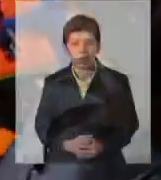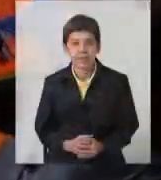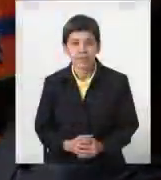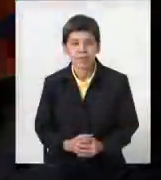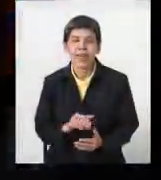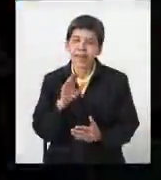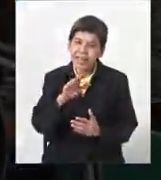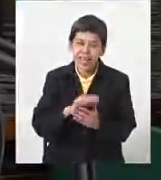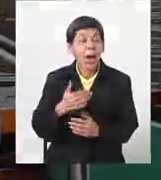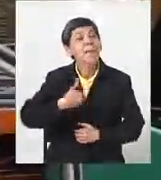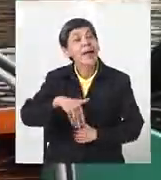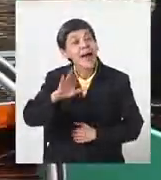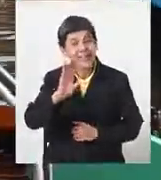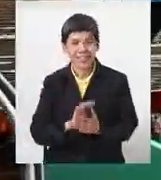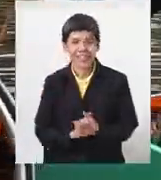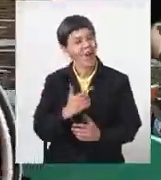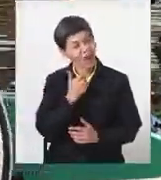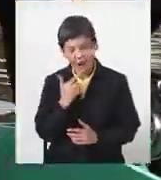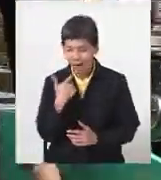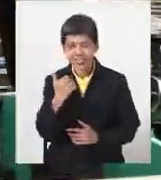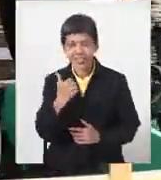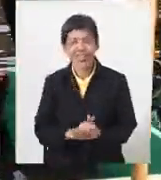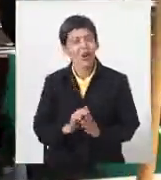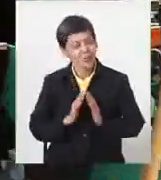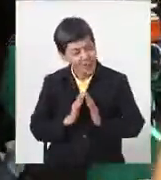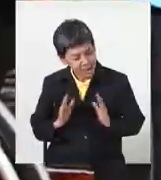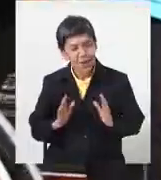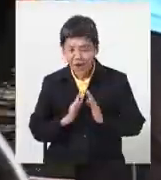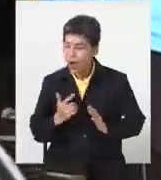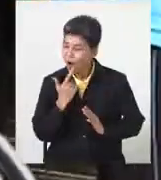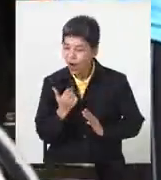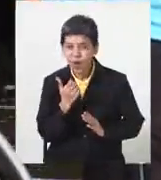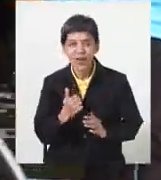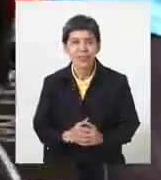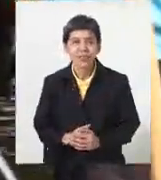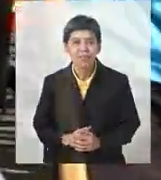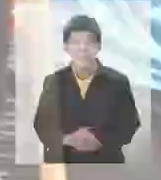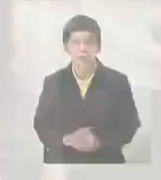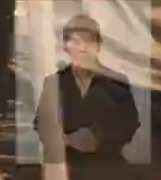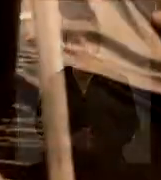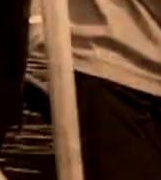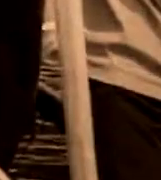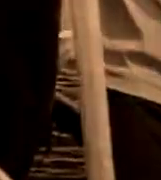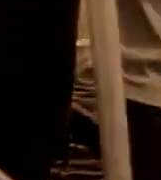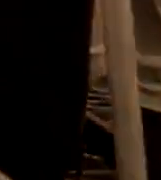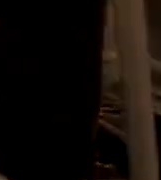ครับแม่ค้าจ๋าไปนะจ๊ะอร่อยมากจ้าขอบคุณมากครับอร่อย